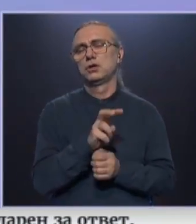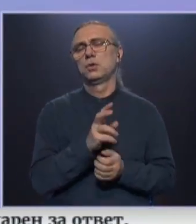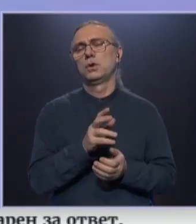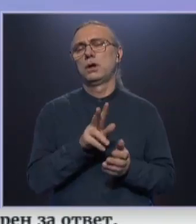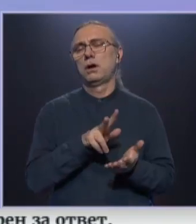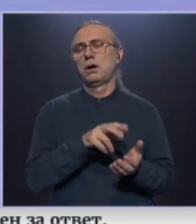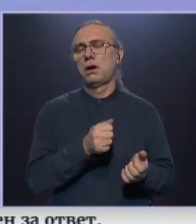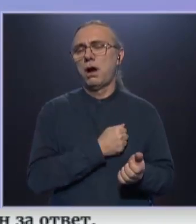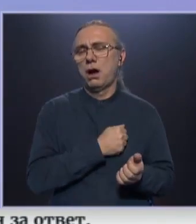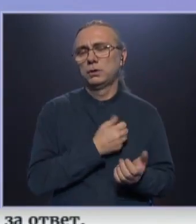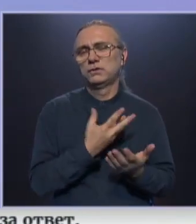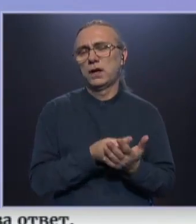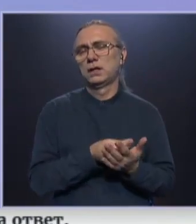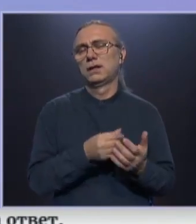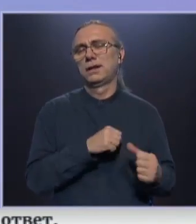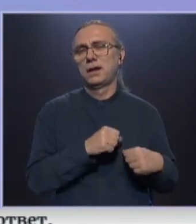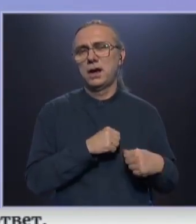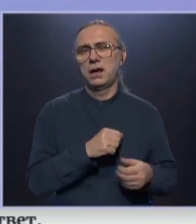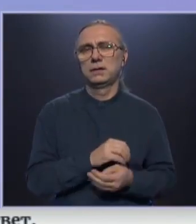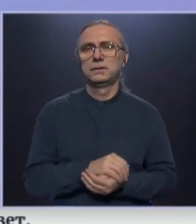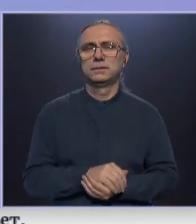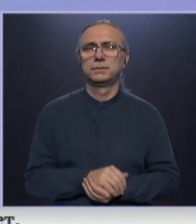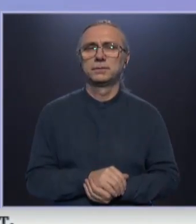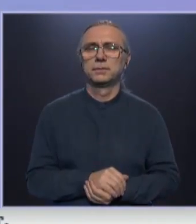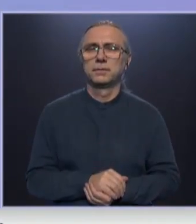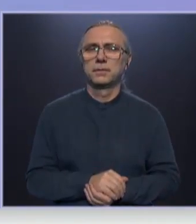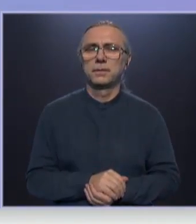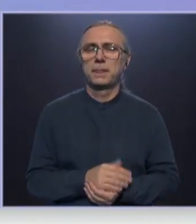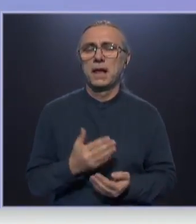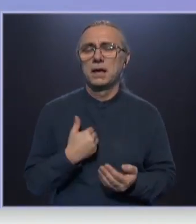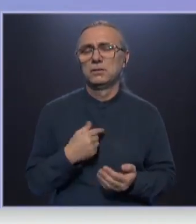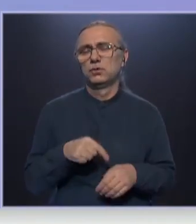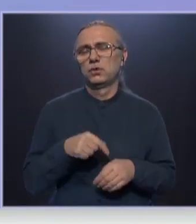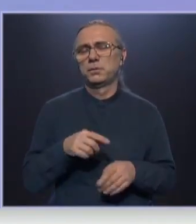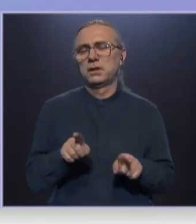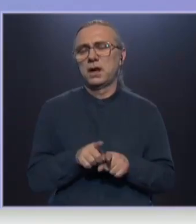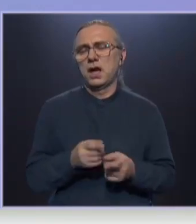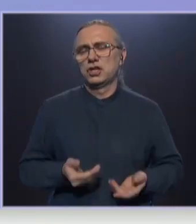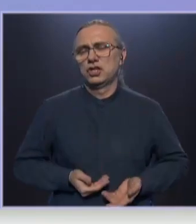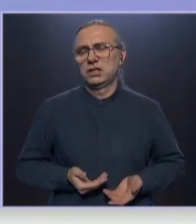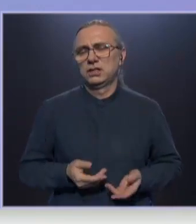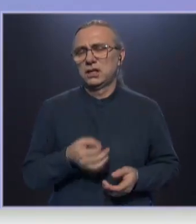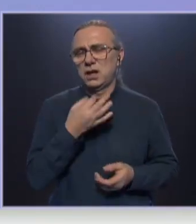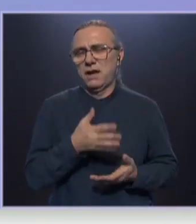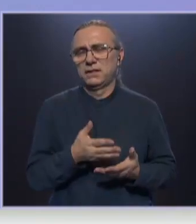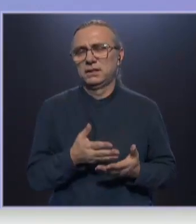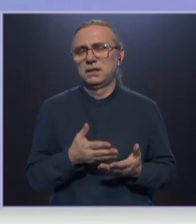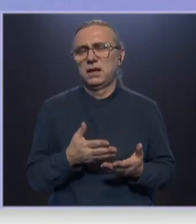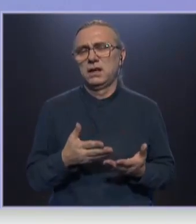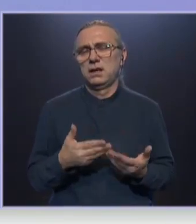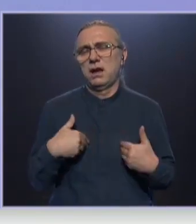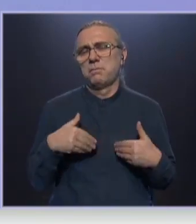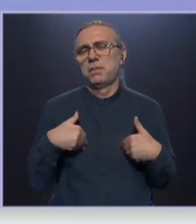в последнее время я чувствую, что мне вот такая жизнь уже не нравится. Я не могу уже жить так. Я